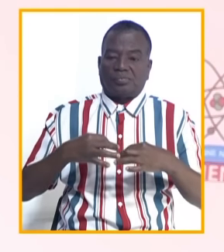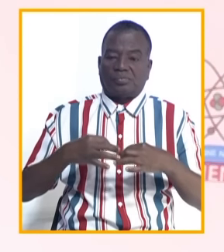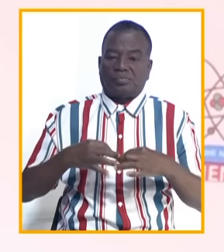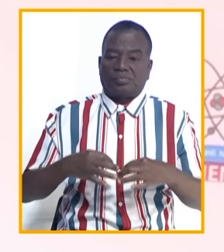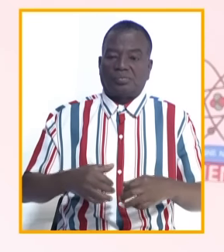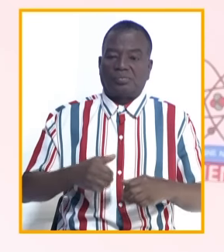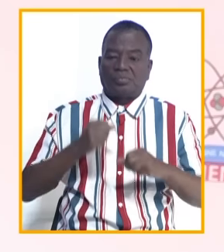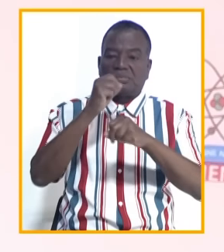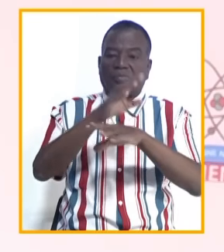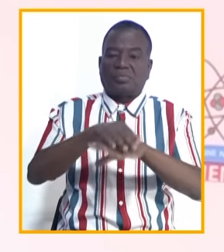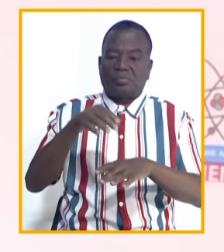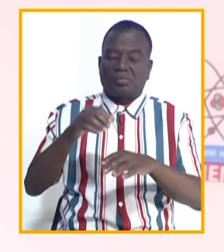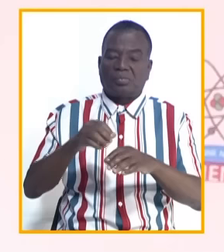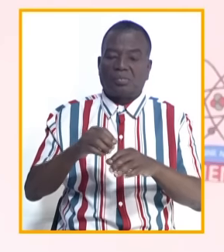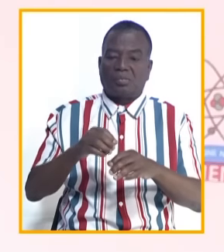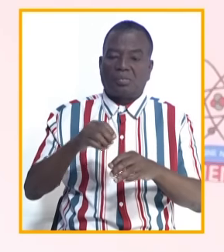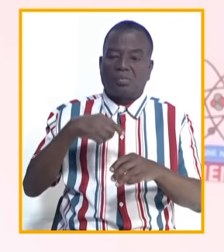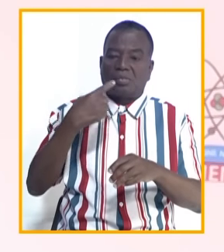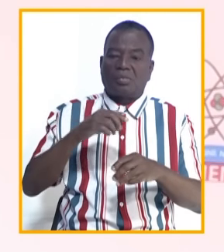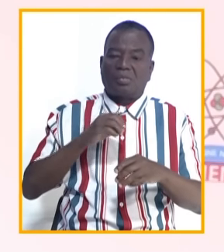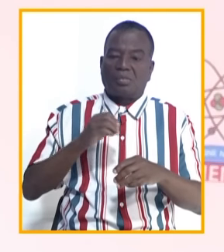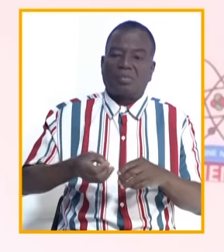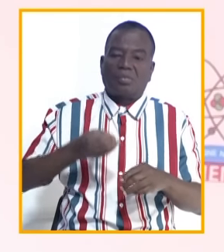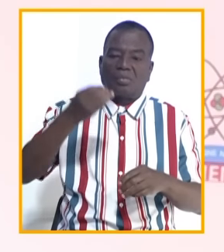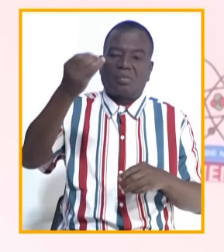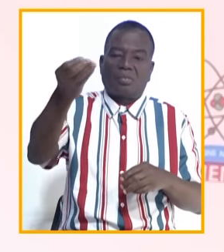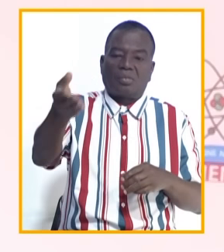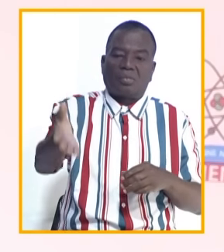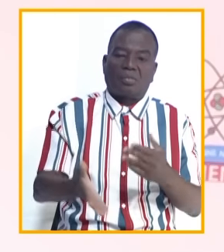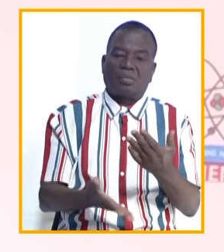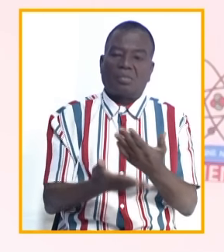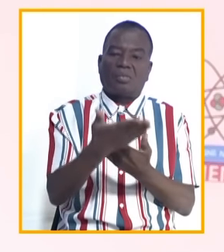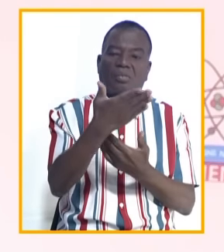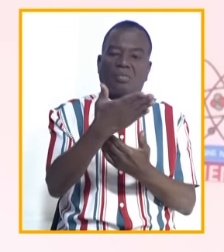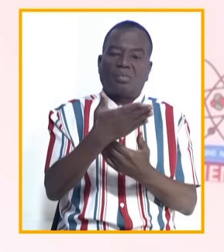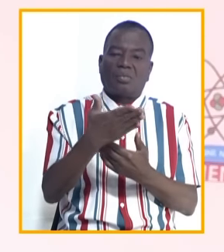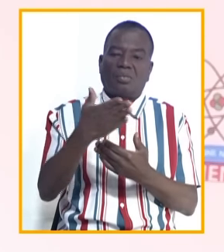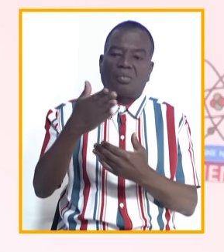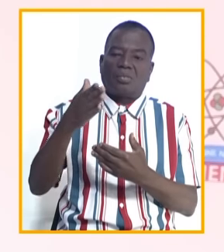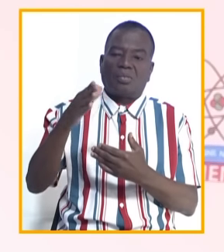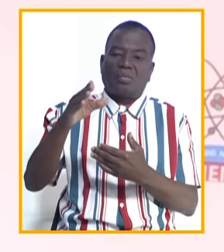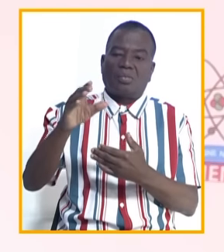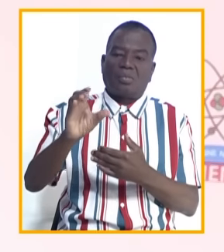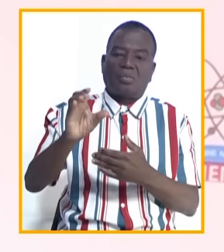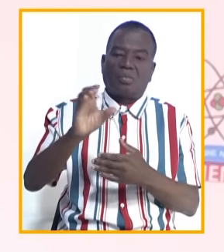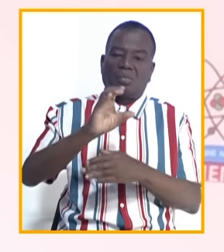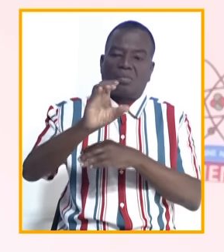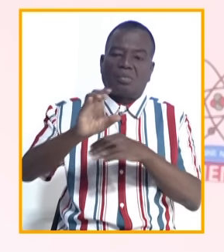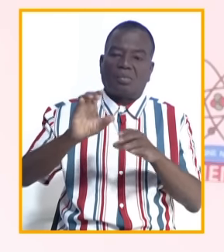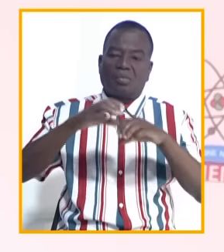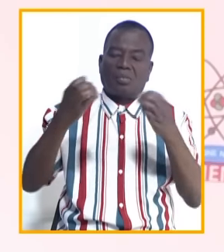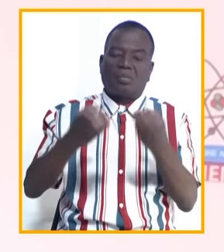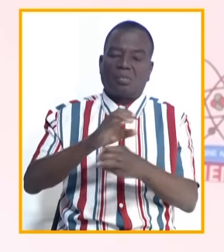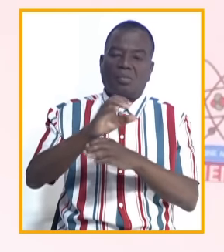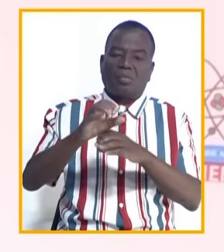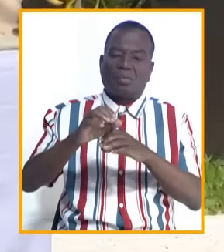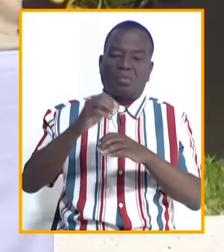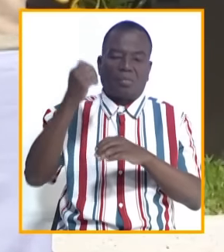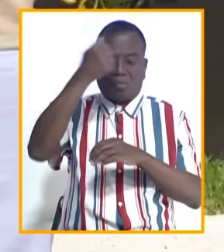la médecine nucléaire qui lui a été attribuée par l'AFCON, la Commission africaine de